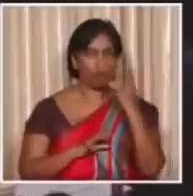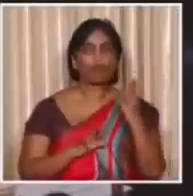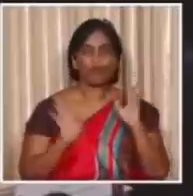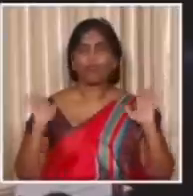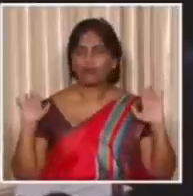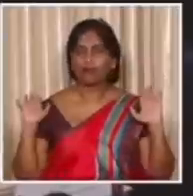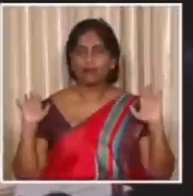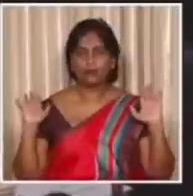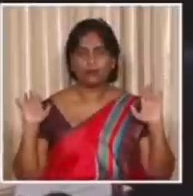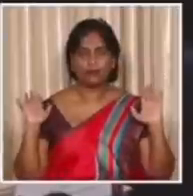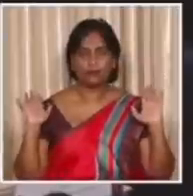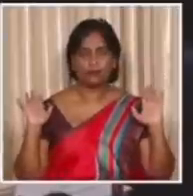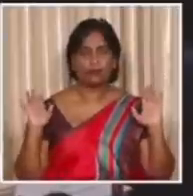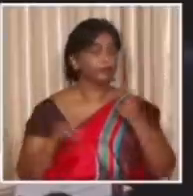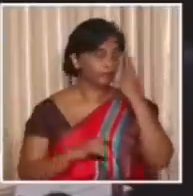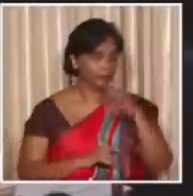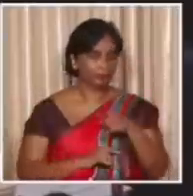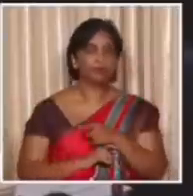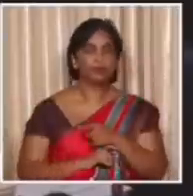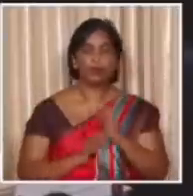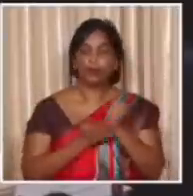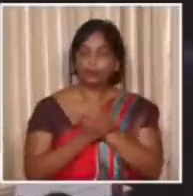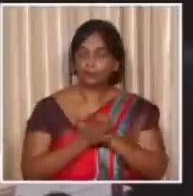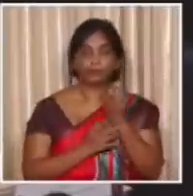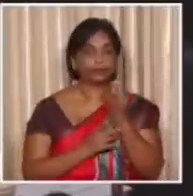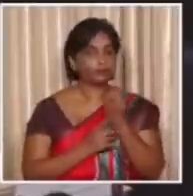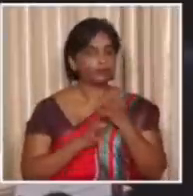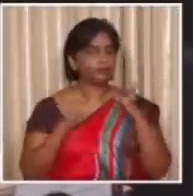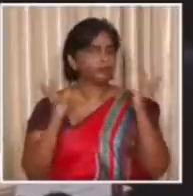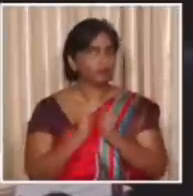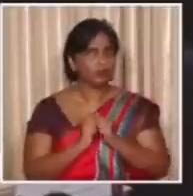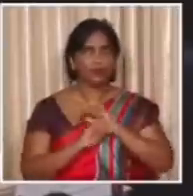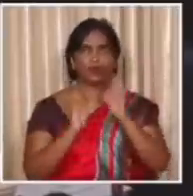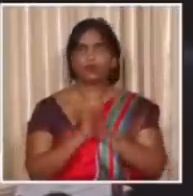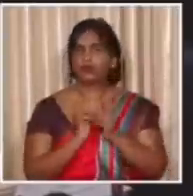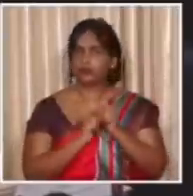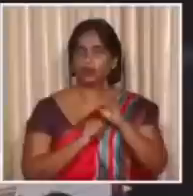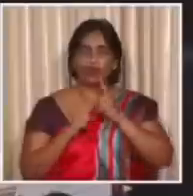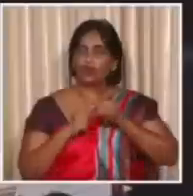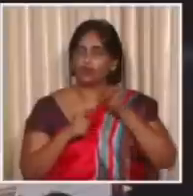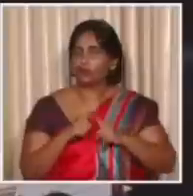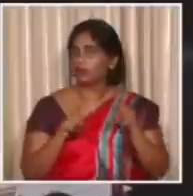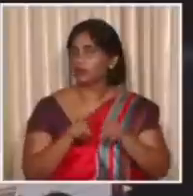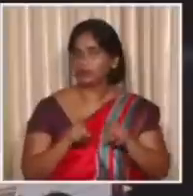ඔච්චරයි. ඒ නිසා මුළුමනින්ම ආර්ථිකයේ අකුලලා තමයි මේ සමනත්වය ආරම්භ තිබෙන්නේ. දැන් උදාහරණයකට